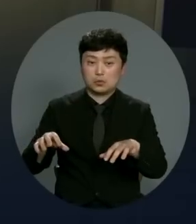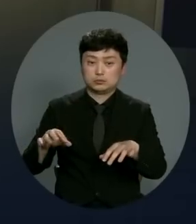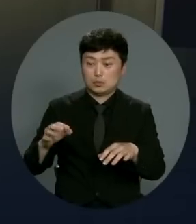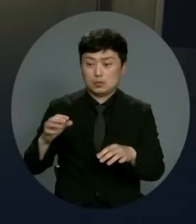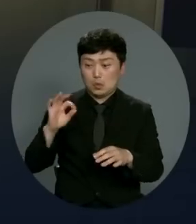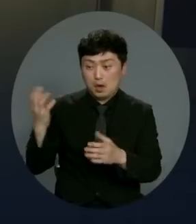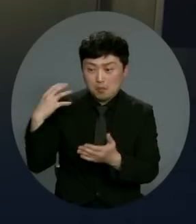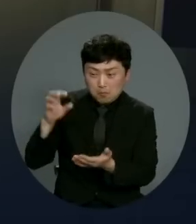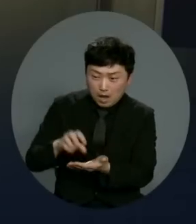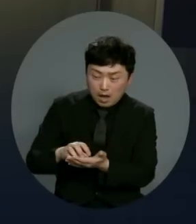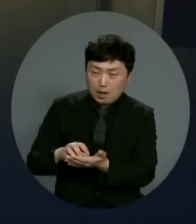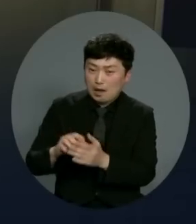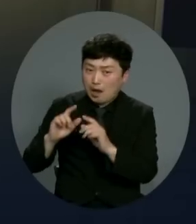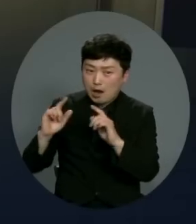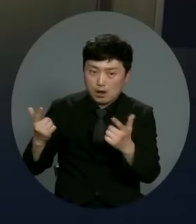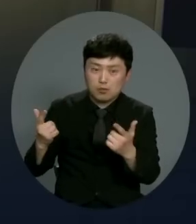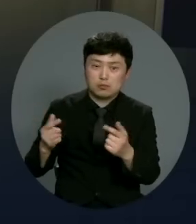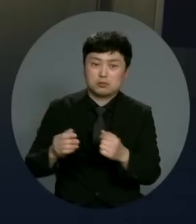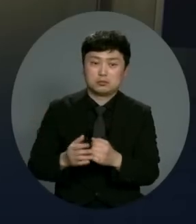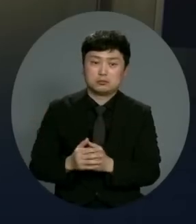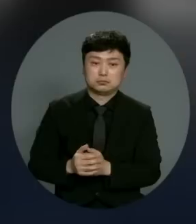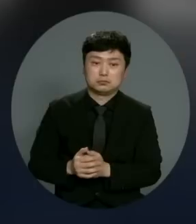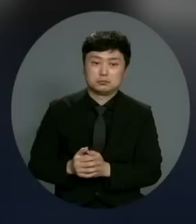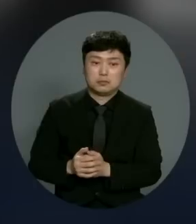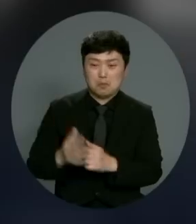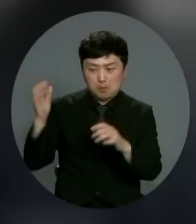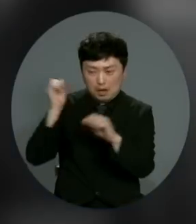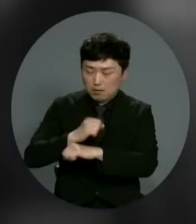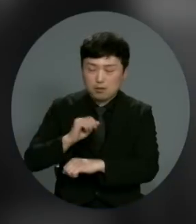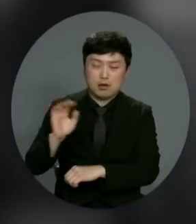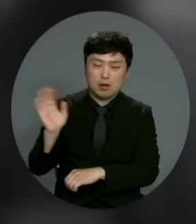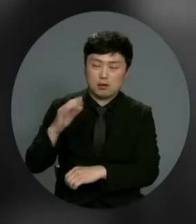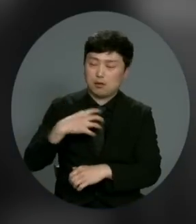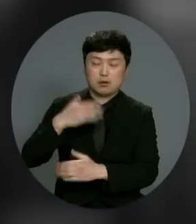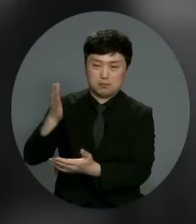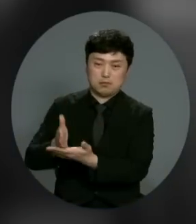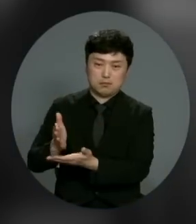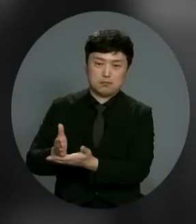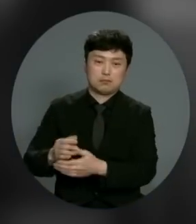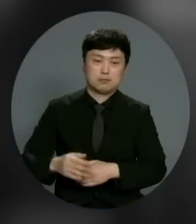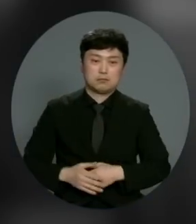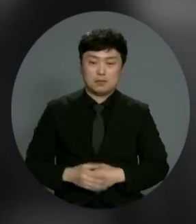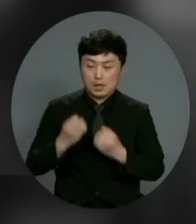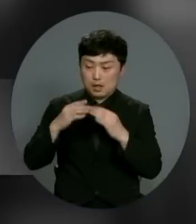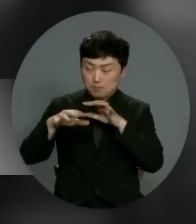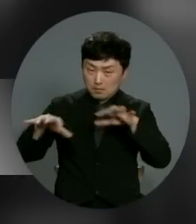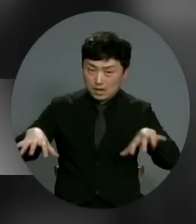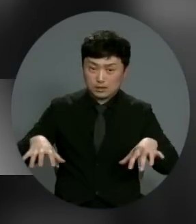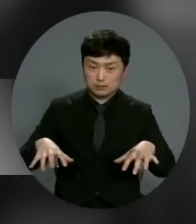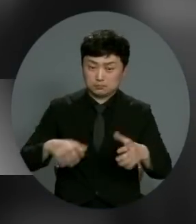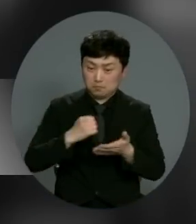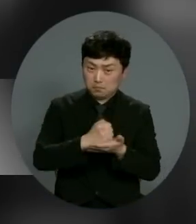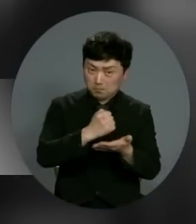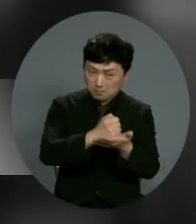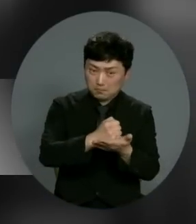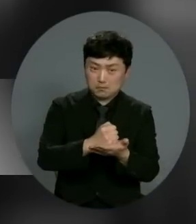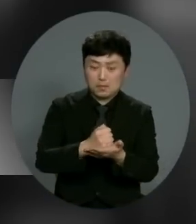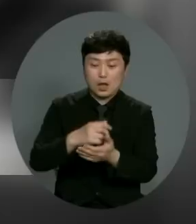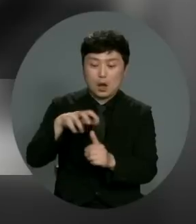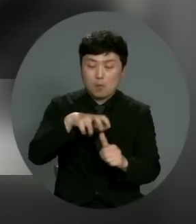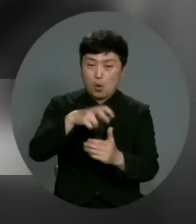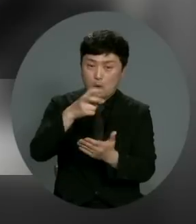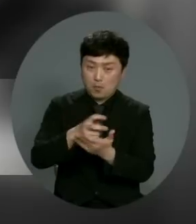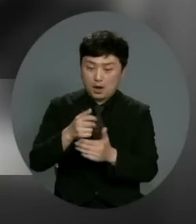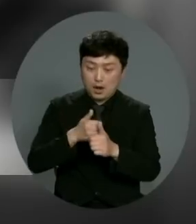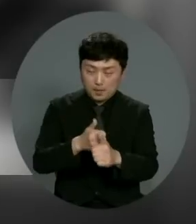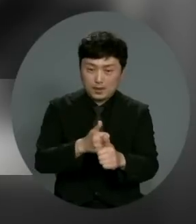완전히 무슨 한다거나 그런 상황은 아니고 최악의 경우 새마을 금고에 맡긴 예금은 예금자 보호법에